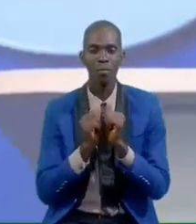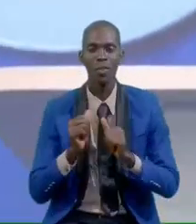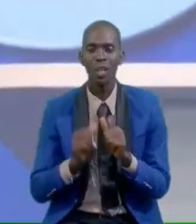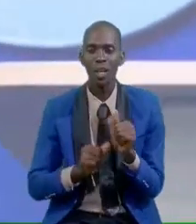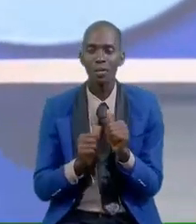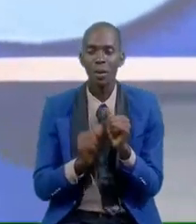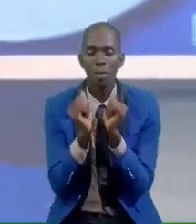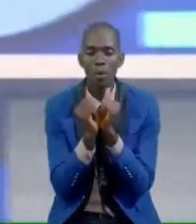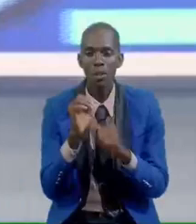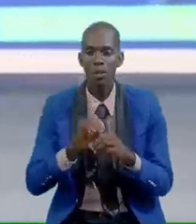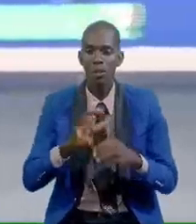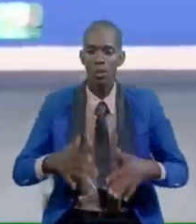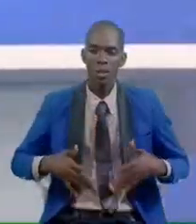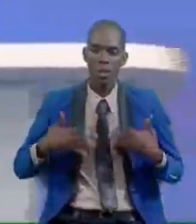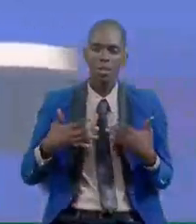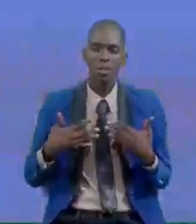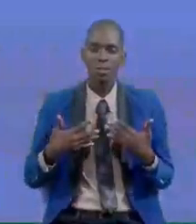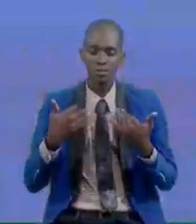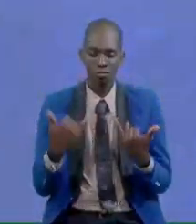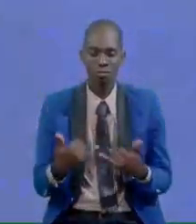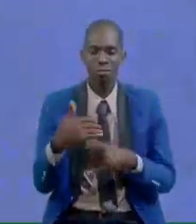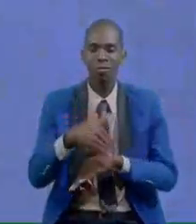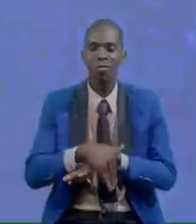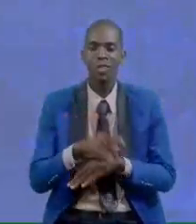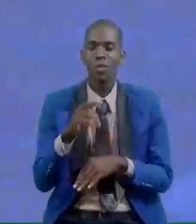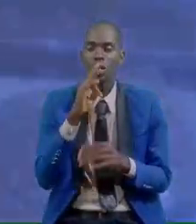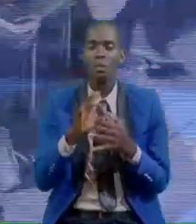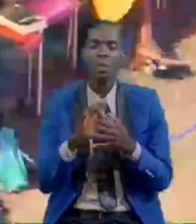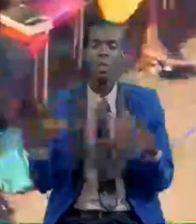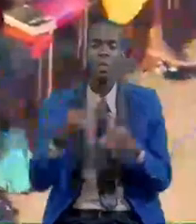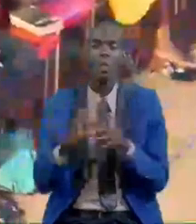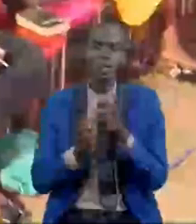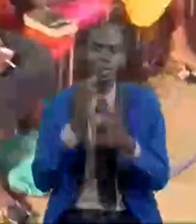toute servitude dans ta vie. Ce soir, tu es délié.